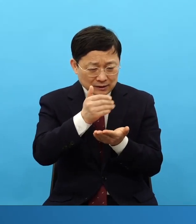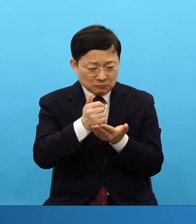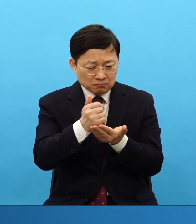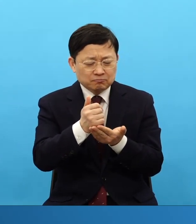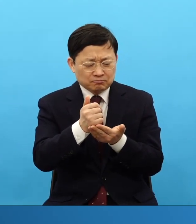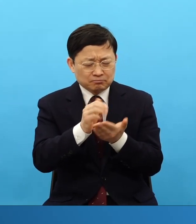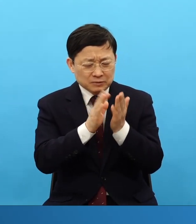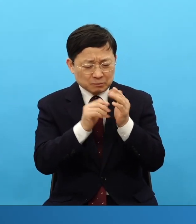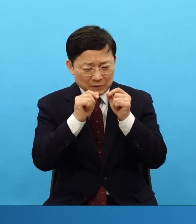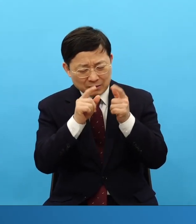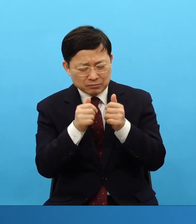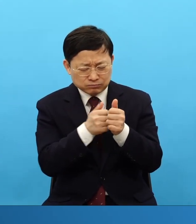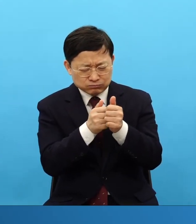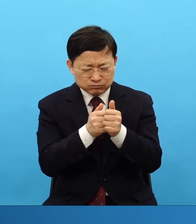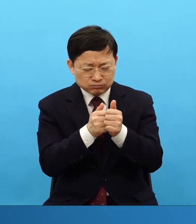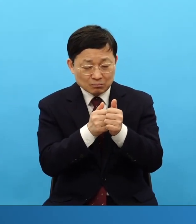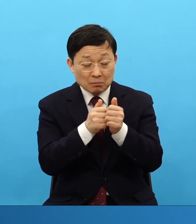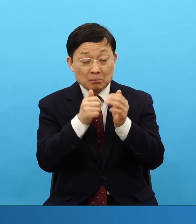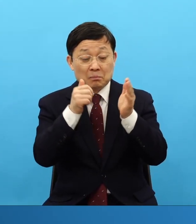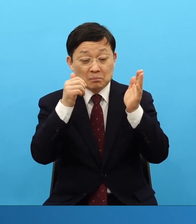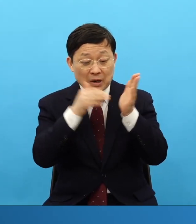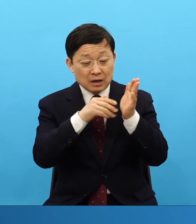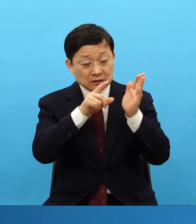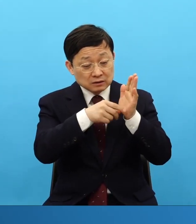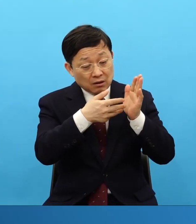되니까 하나님이